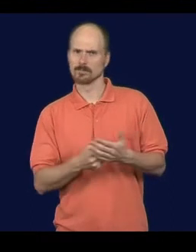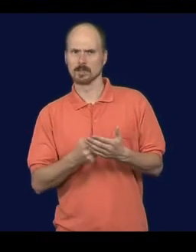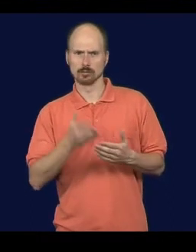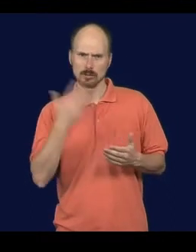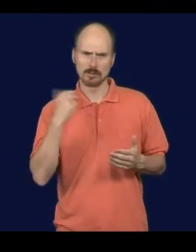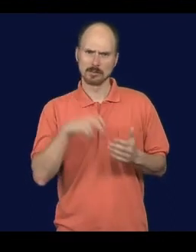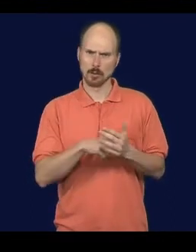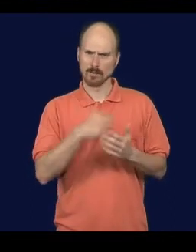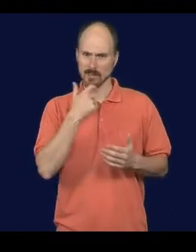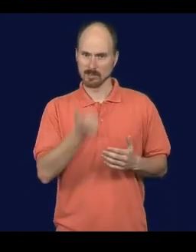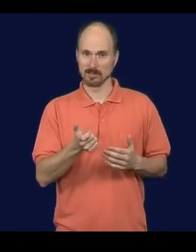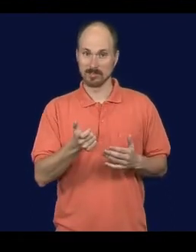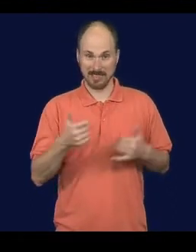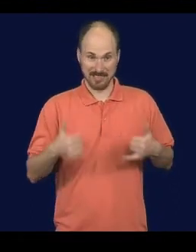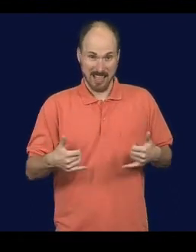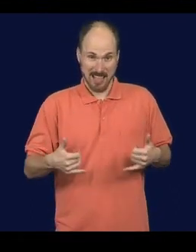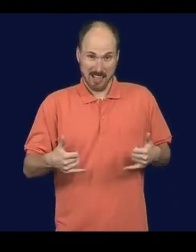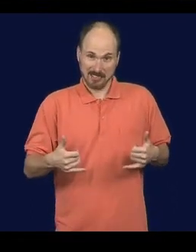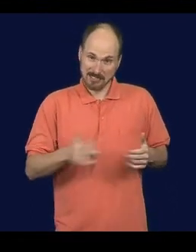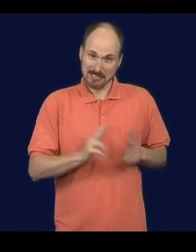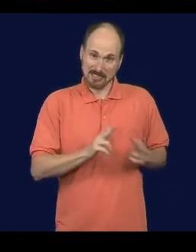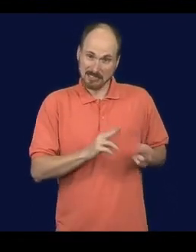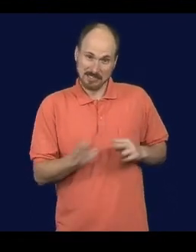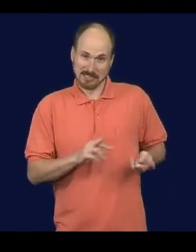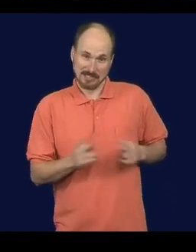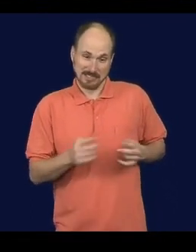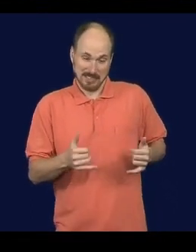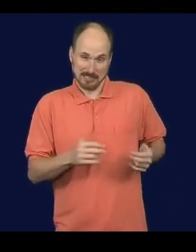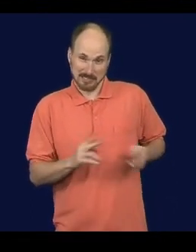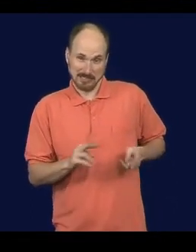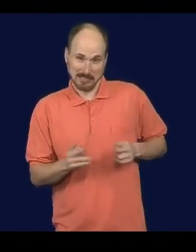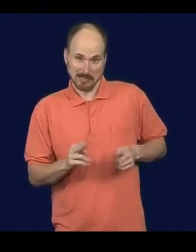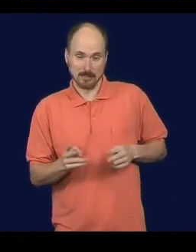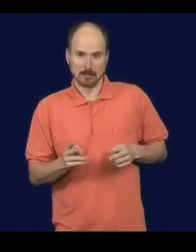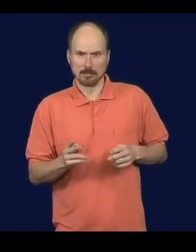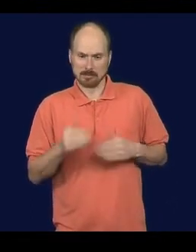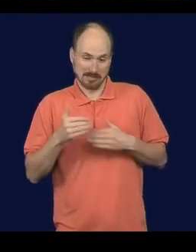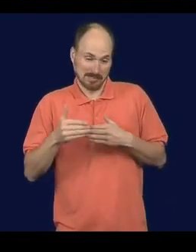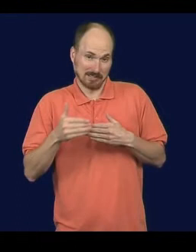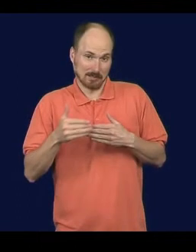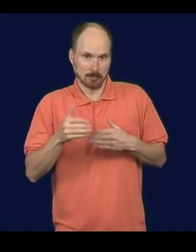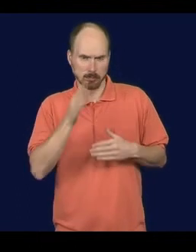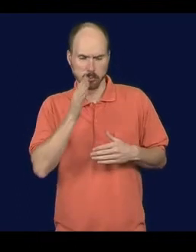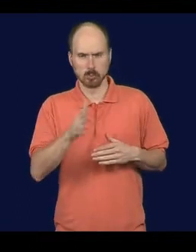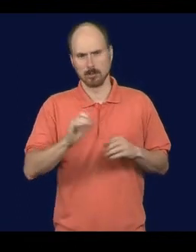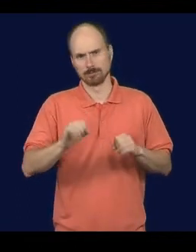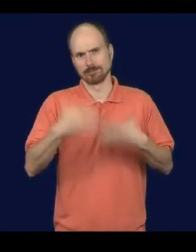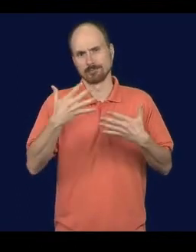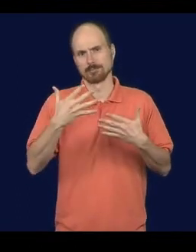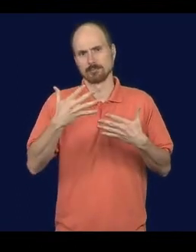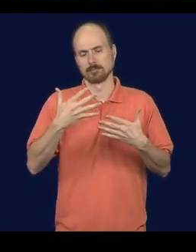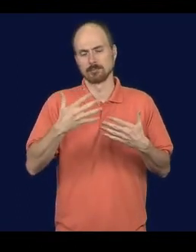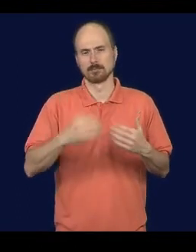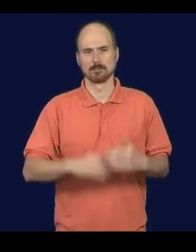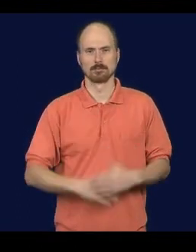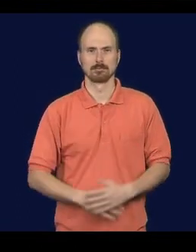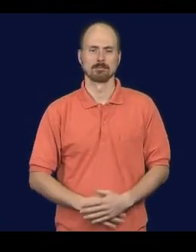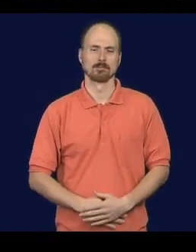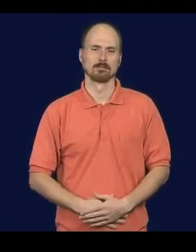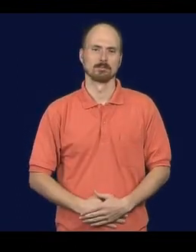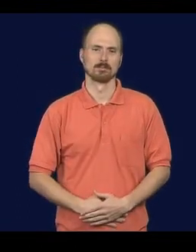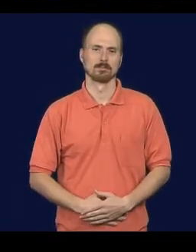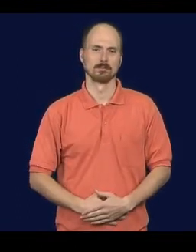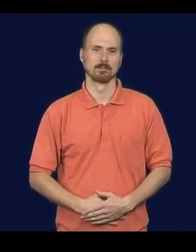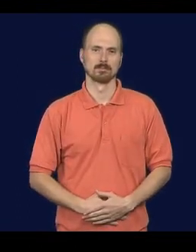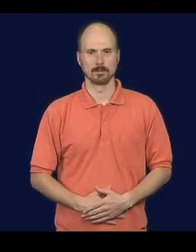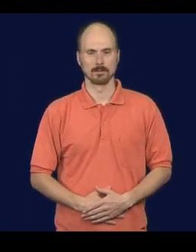Androidu. Manuál najdete na antely.cz v sekci manuál. Tam jsou k dispozici veškeré